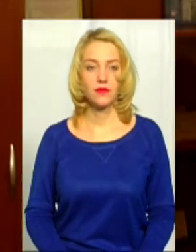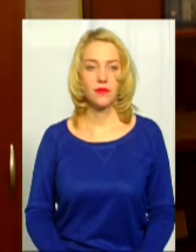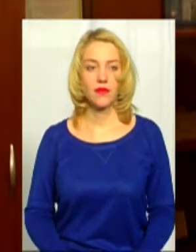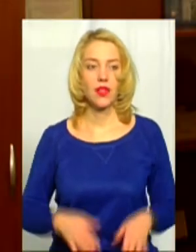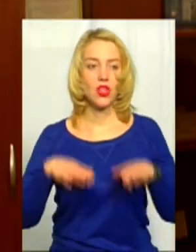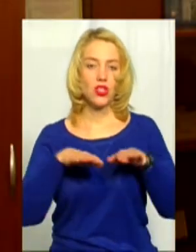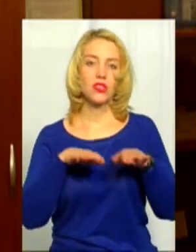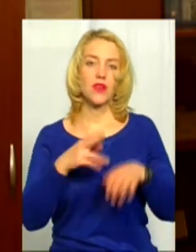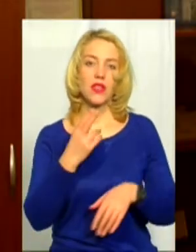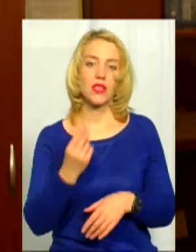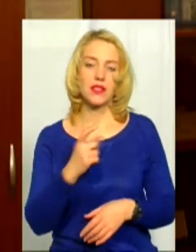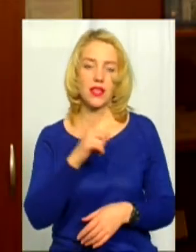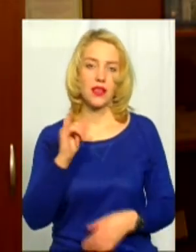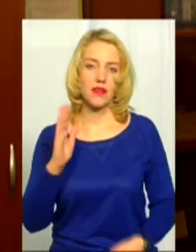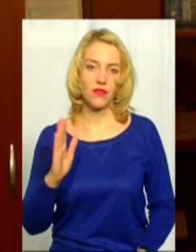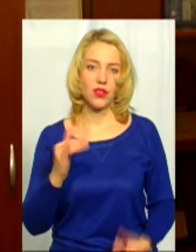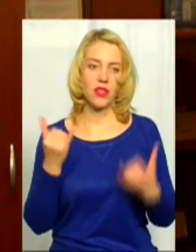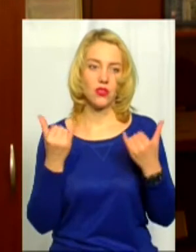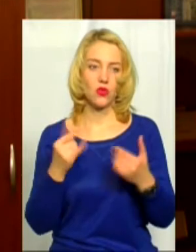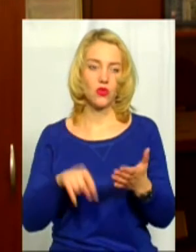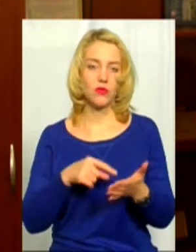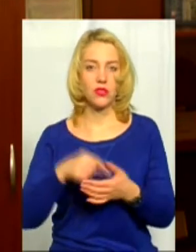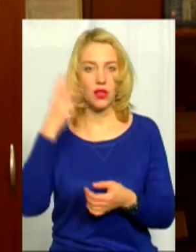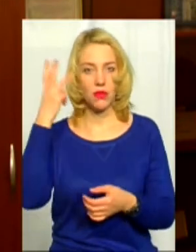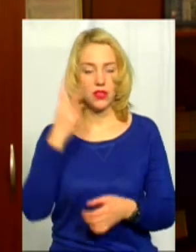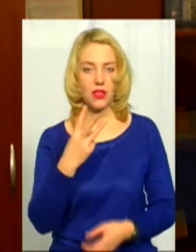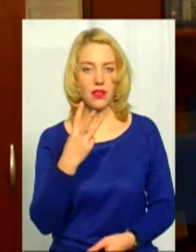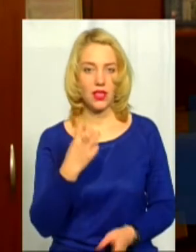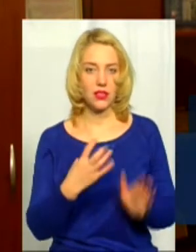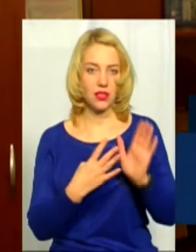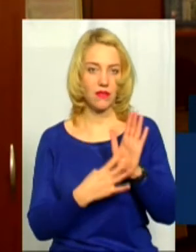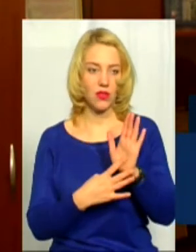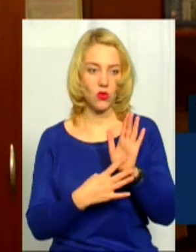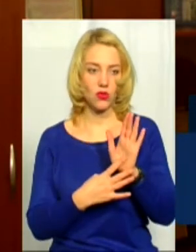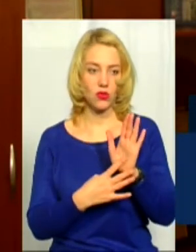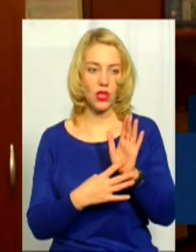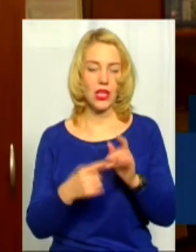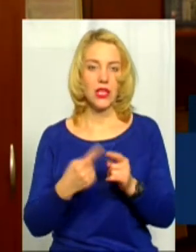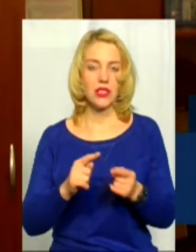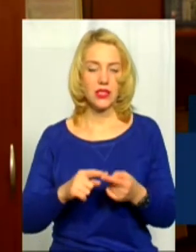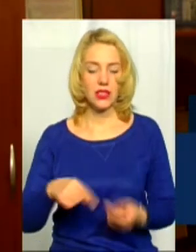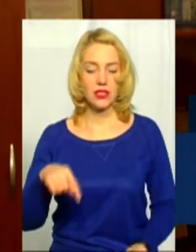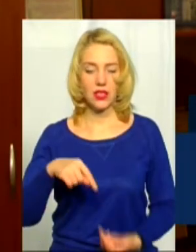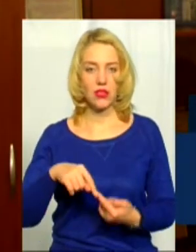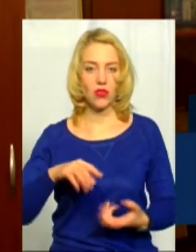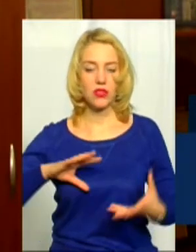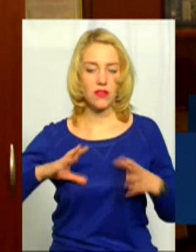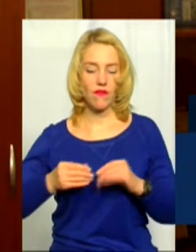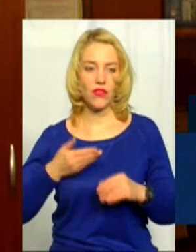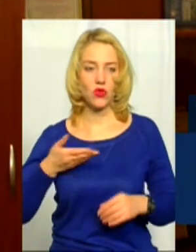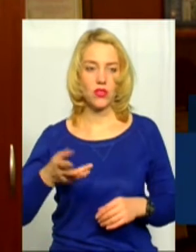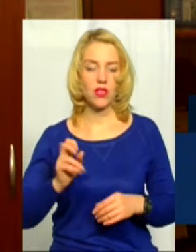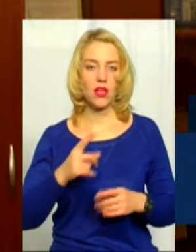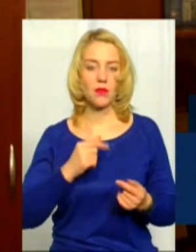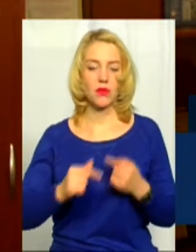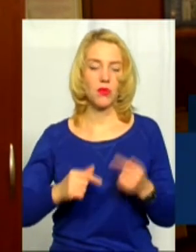Швейних цехів на сьогодні в місті Хмельницькому 390. Це згідно звітності, знову ж таки, як підприємці повідомляють, що вони